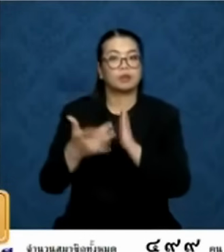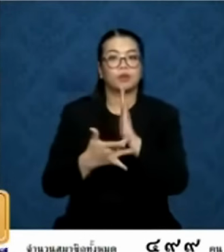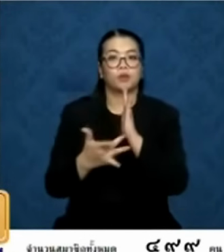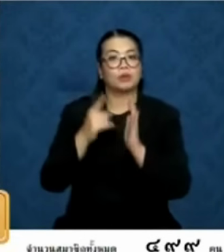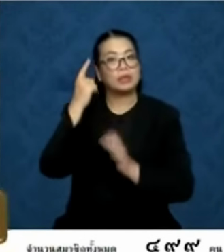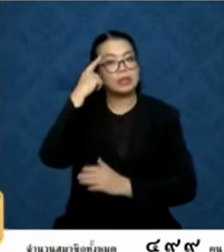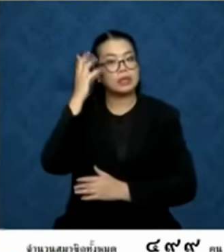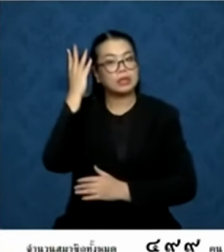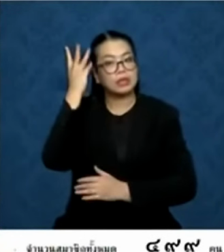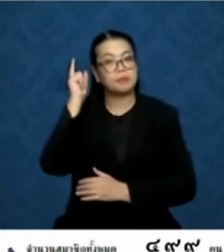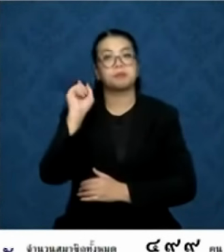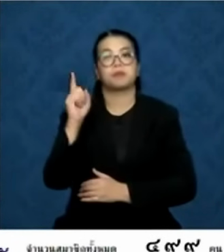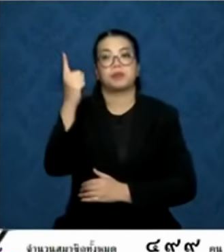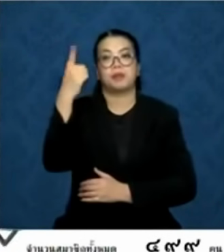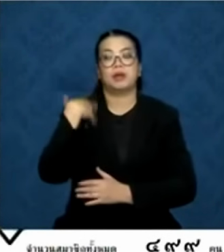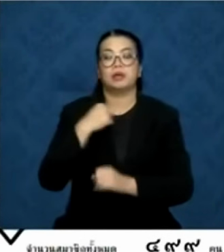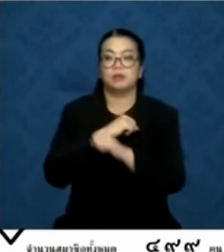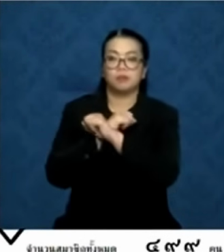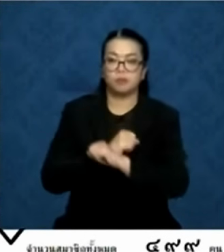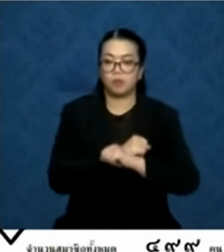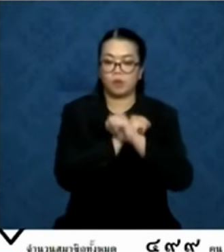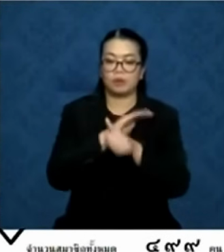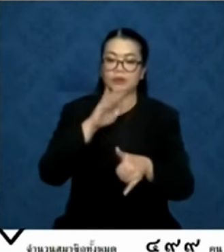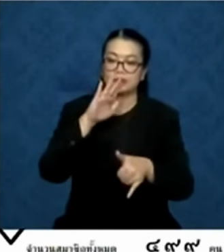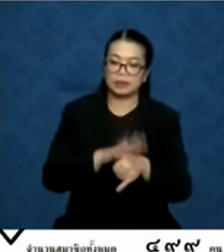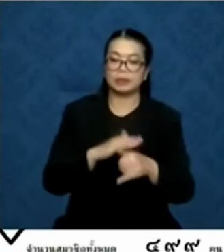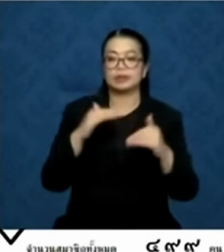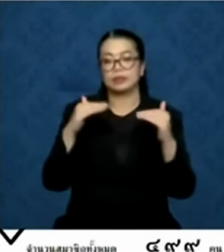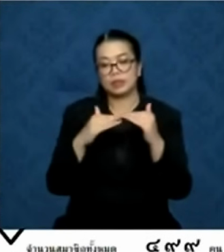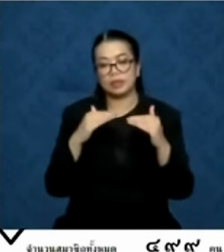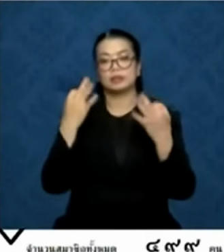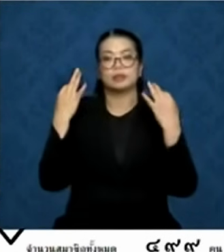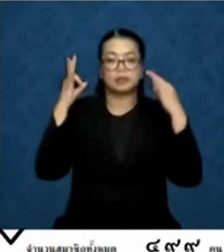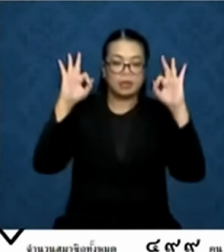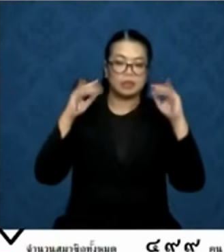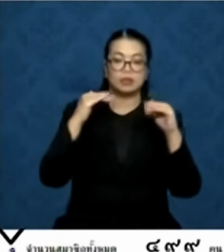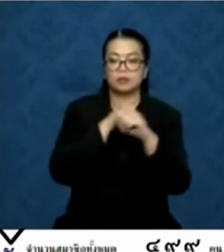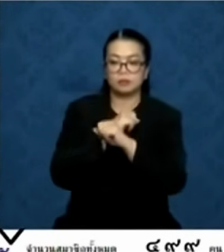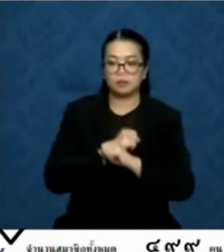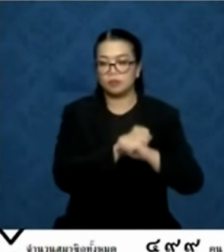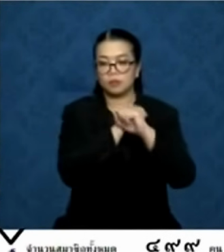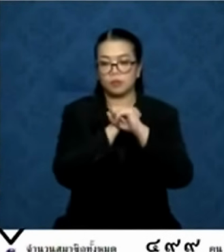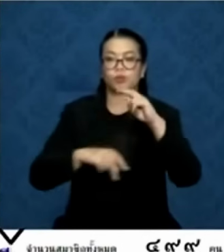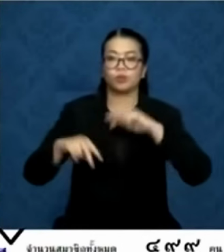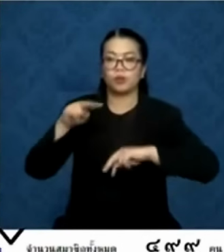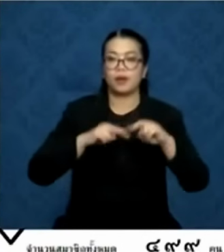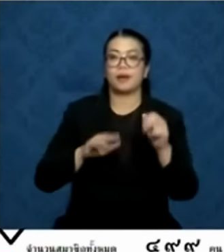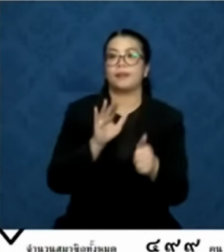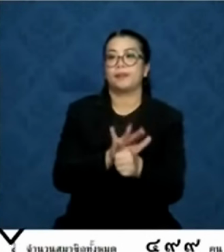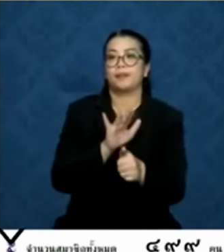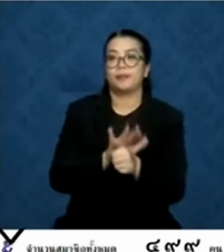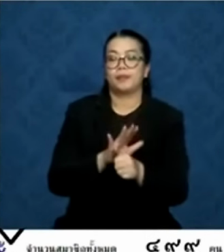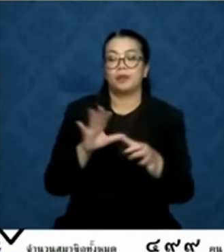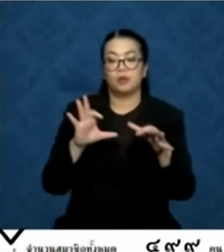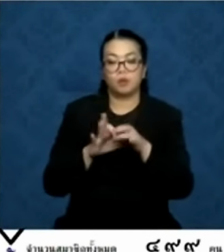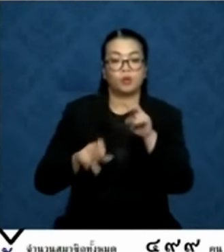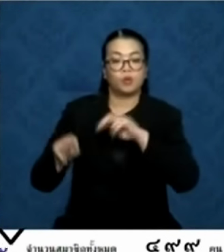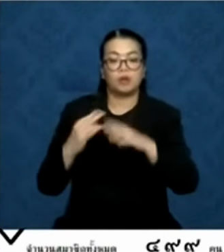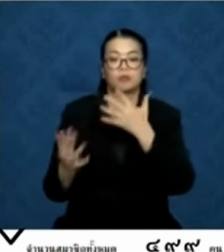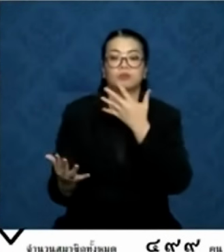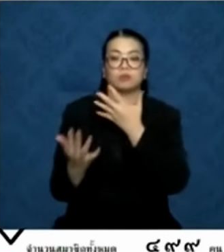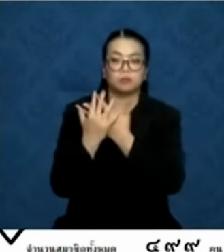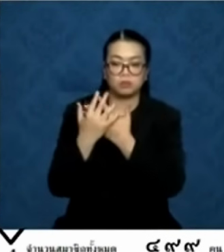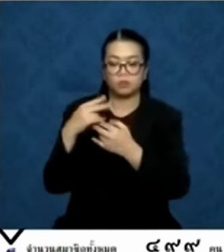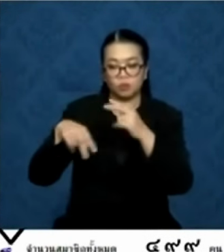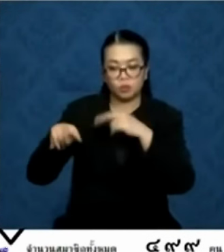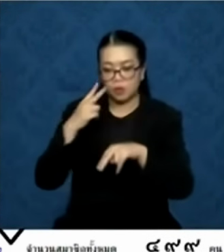ธรรมและคุ้มครองสิทธิและเสรีภาพรวมทั้งควบคุมและพัฒนาพฤตินิสัยผู้ต้องขังอย่างมีประสิทธิภา